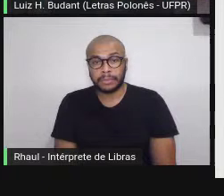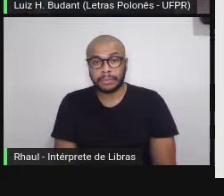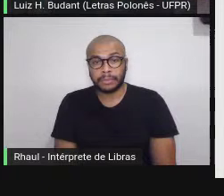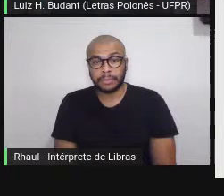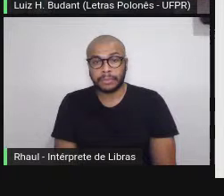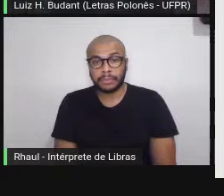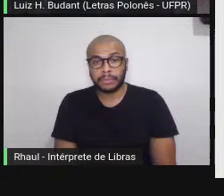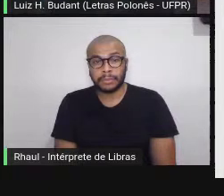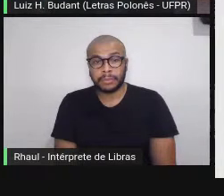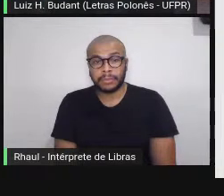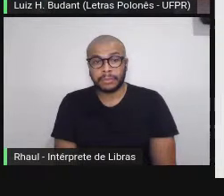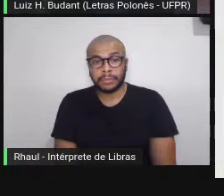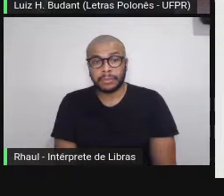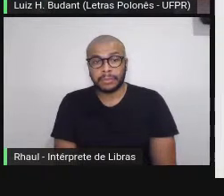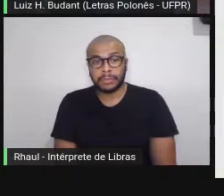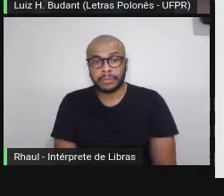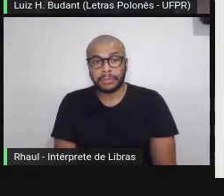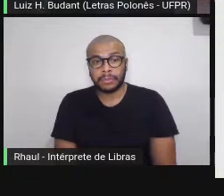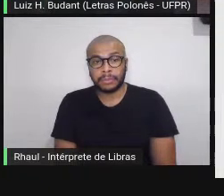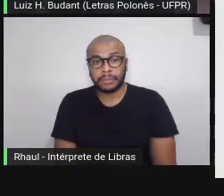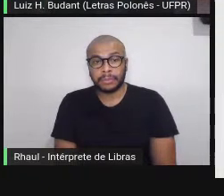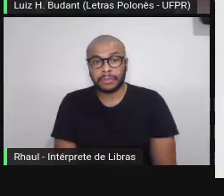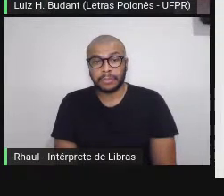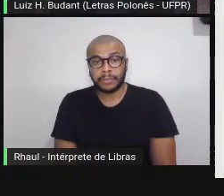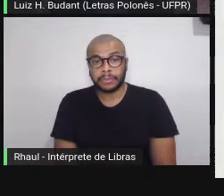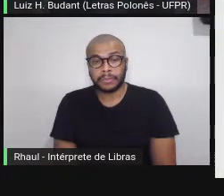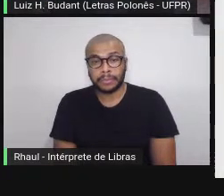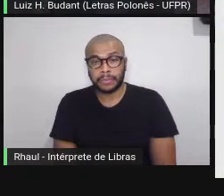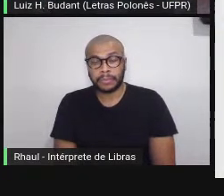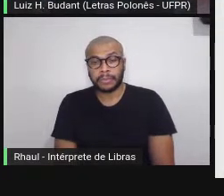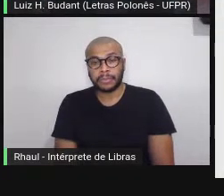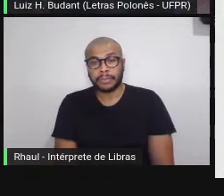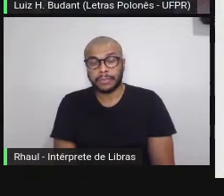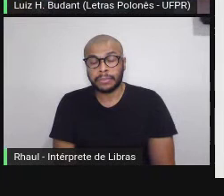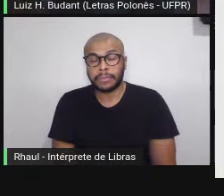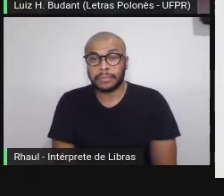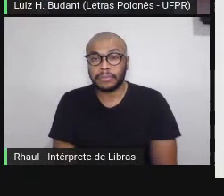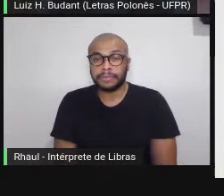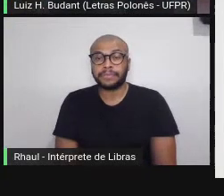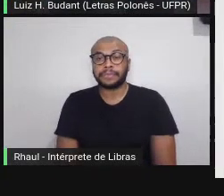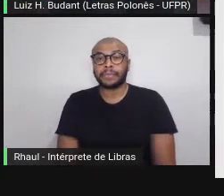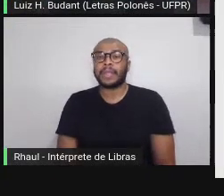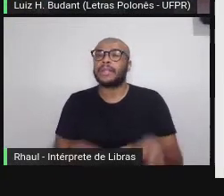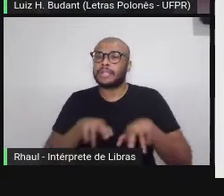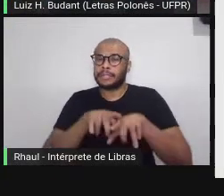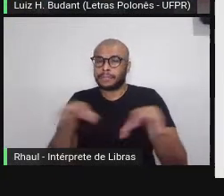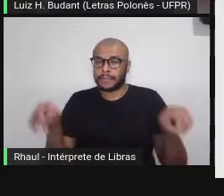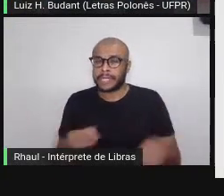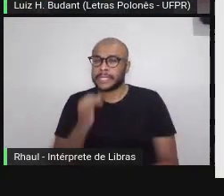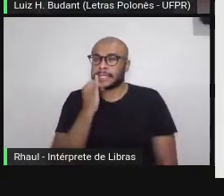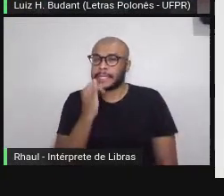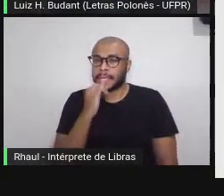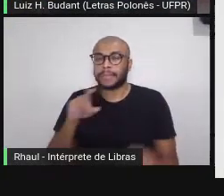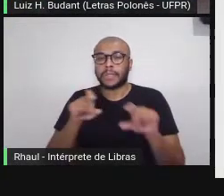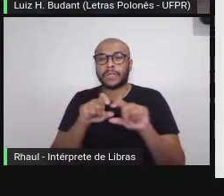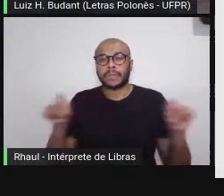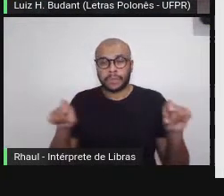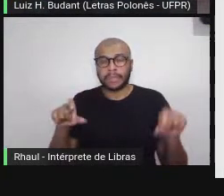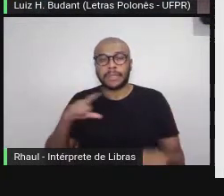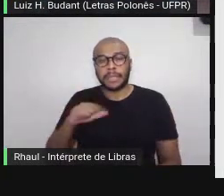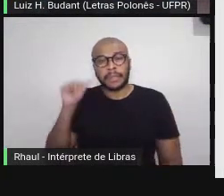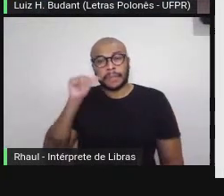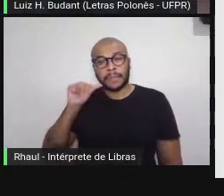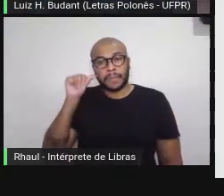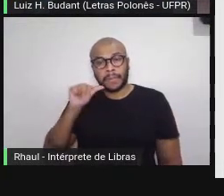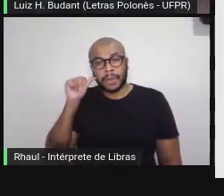nieodmienne. Gucio, Gucio, Gucio, w każdym przypadku. Nos demais casos, os sobrenomes das mulheres,